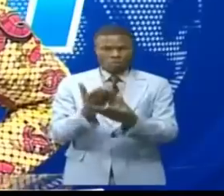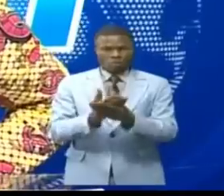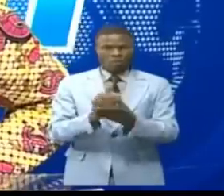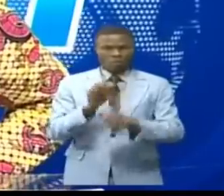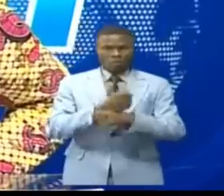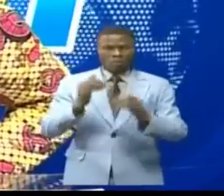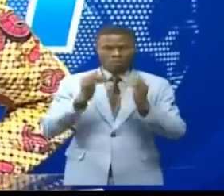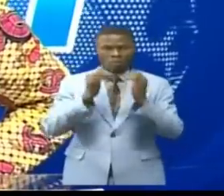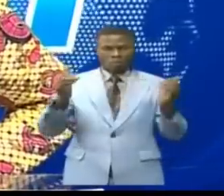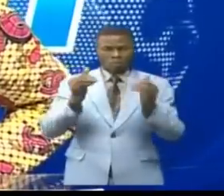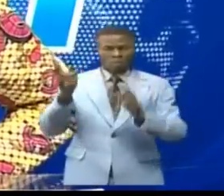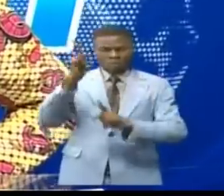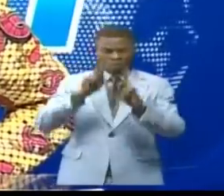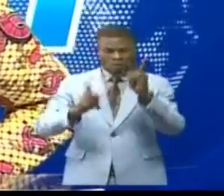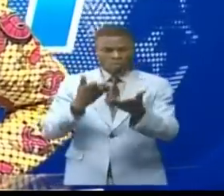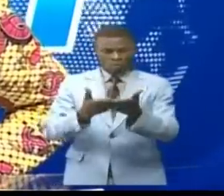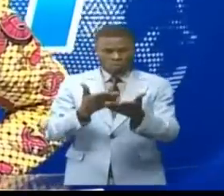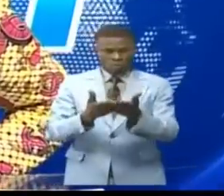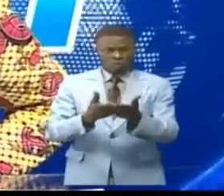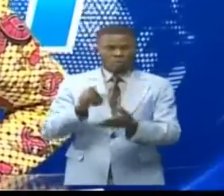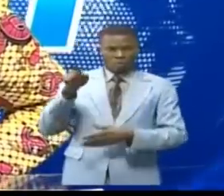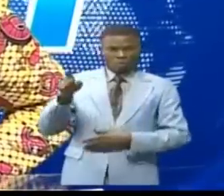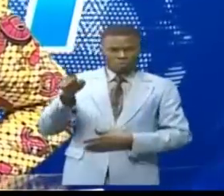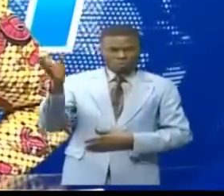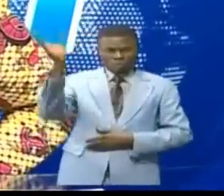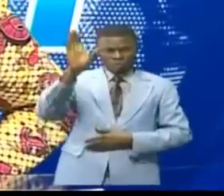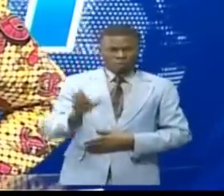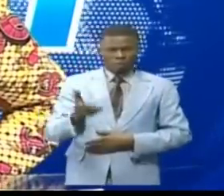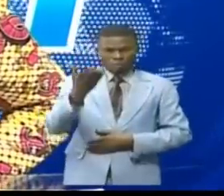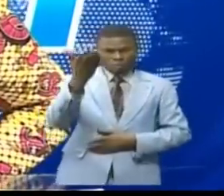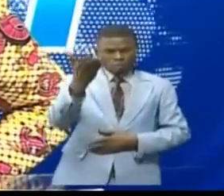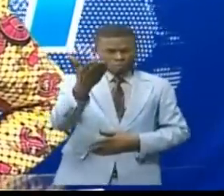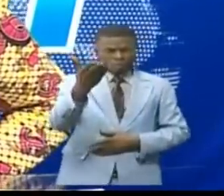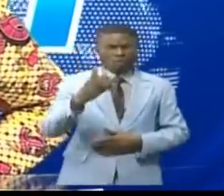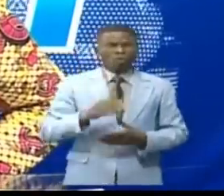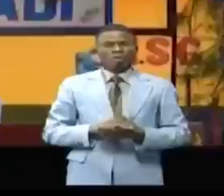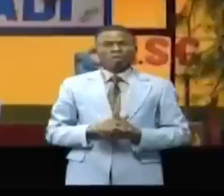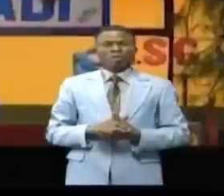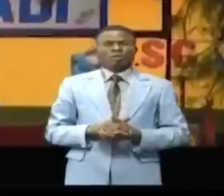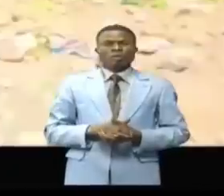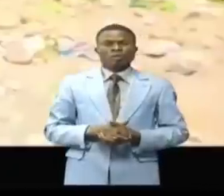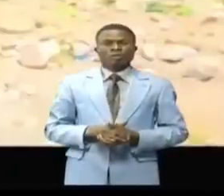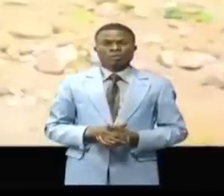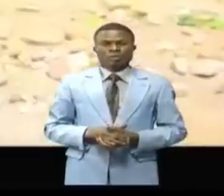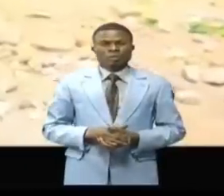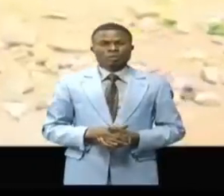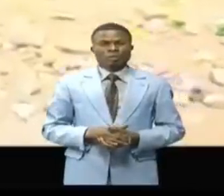des vertus républicaines dans cette partie du pays. Pierre Mbouyou.